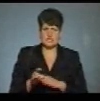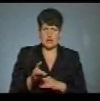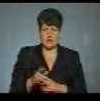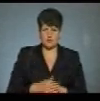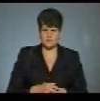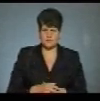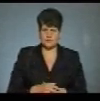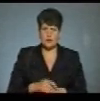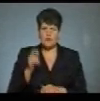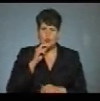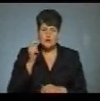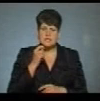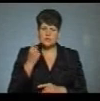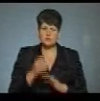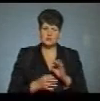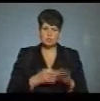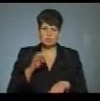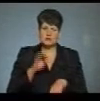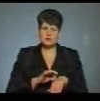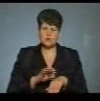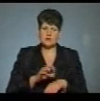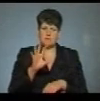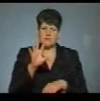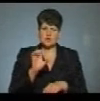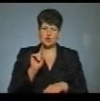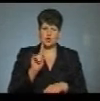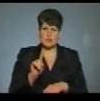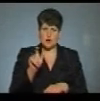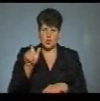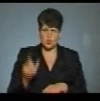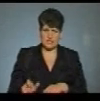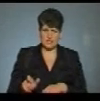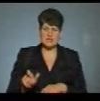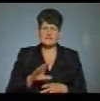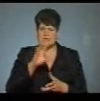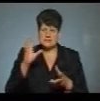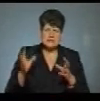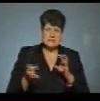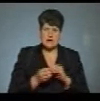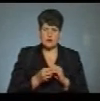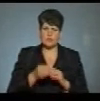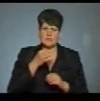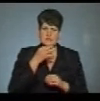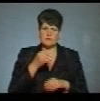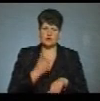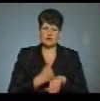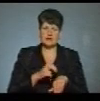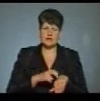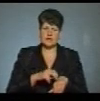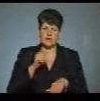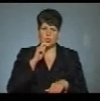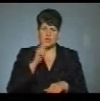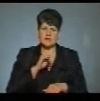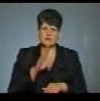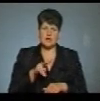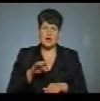районах. В Україні за добу на коронавірус захворіла 501 людина. Загалом, як повідомив головний санітарний лікар України Віктор Ляшко,